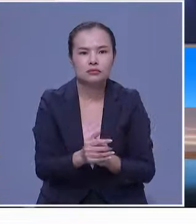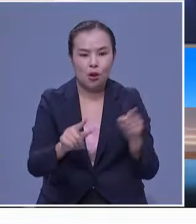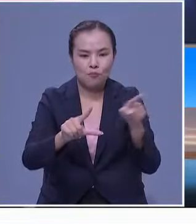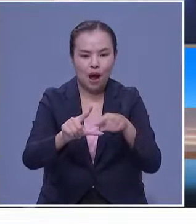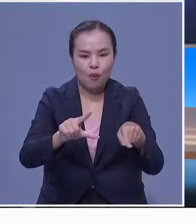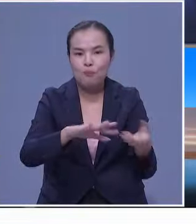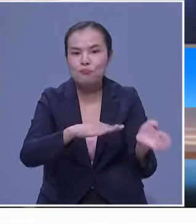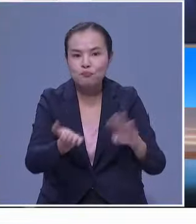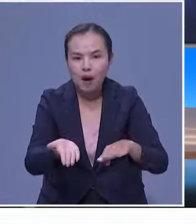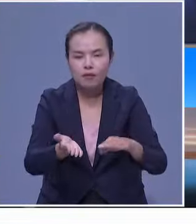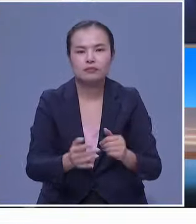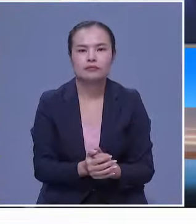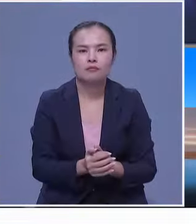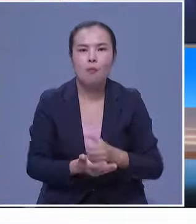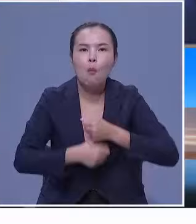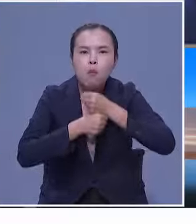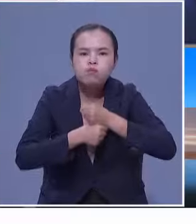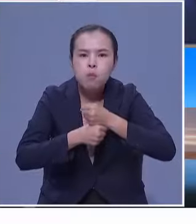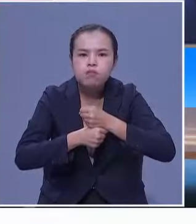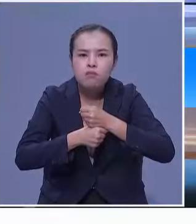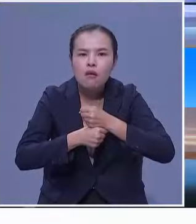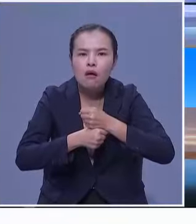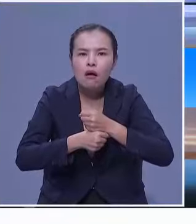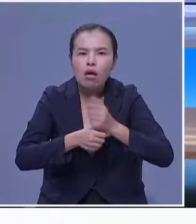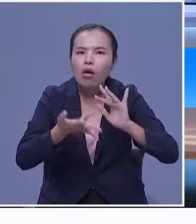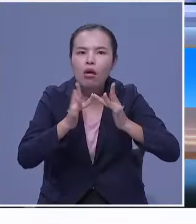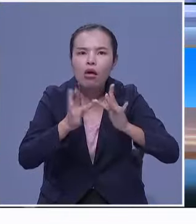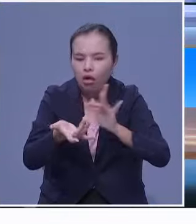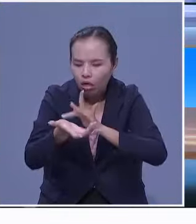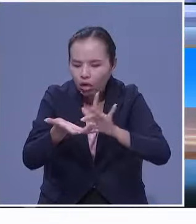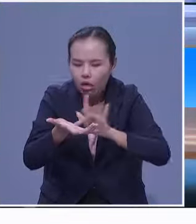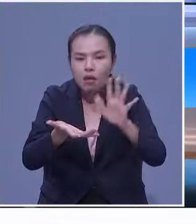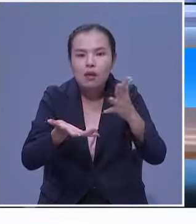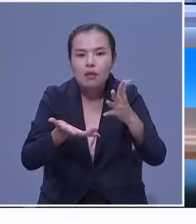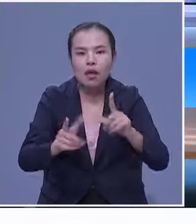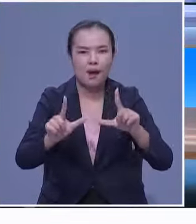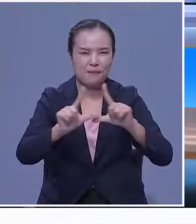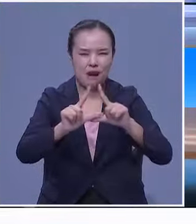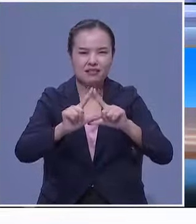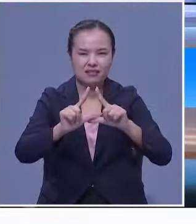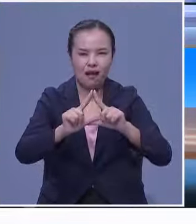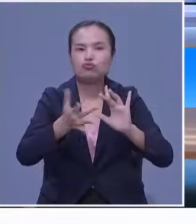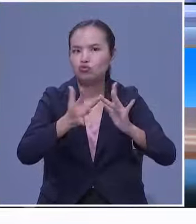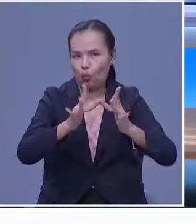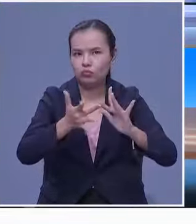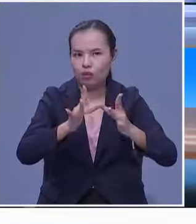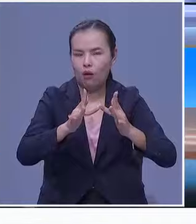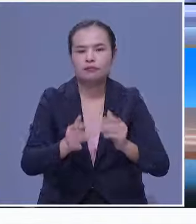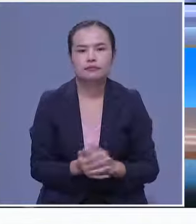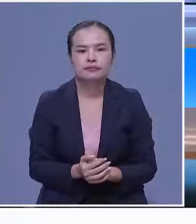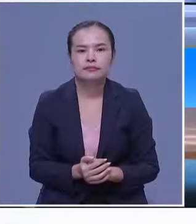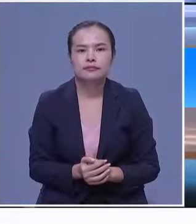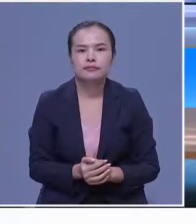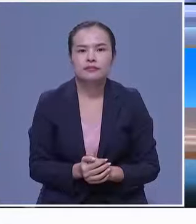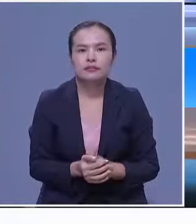ยุบไปโดยเฉพาะผู้สูงวัยอาจจะไม่ได้เล่นโซเชียลมีเดียเพราะว่าต้องยอมรับว่าพรรคประชาชนเขาก็ร้อนแรงในโซเชียลนะหรือแม้กระ